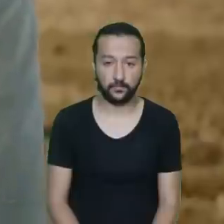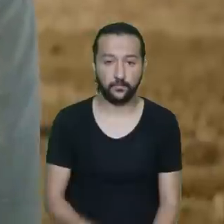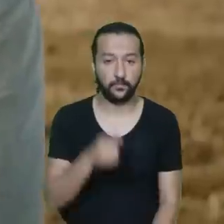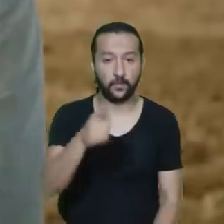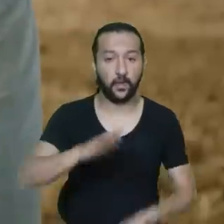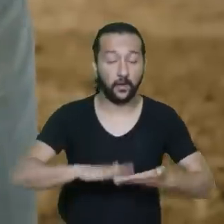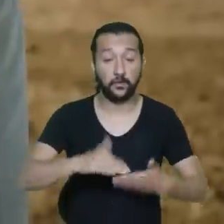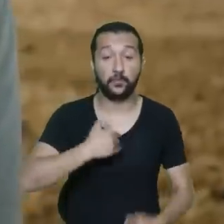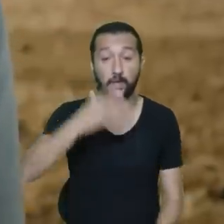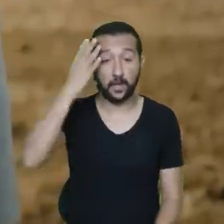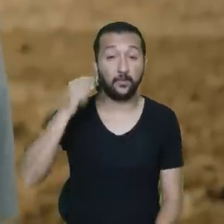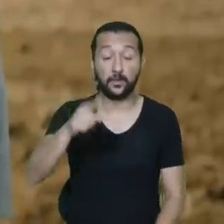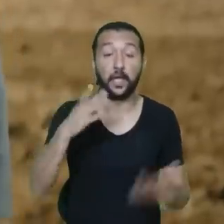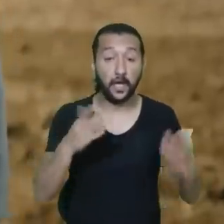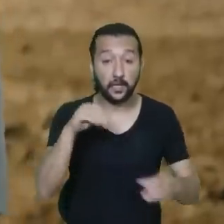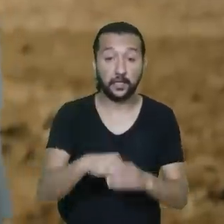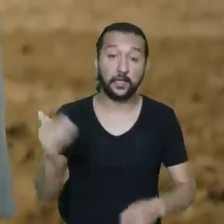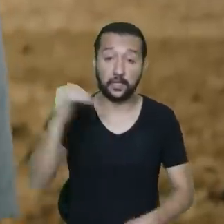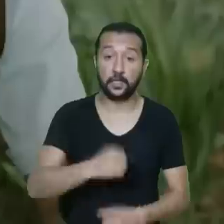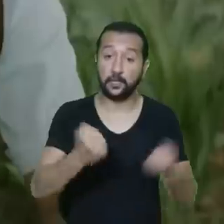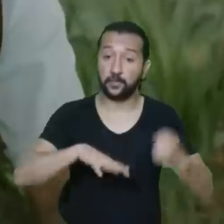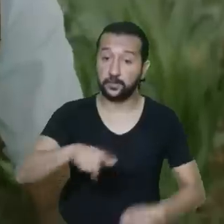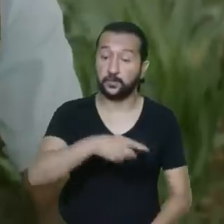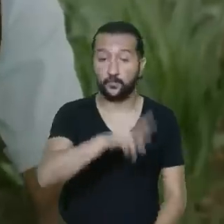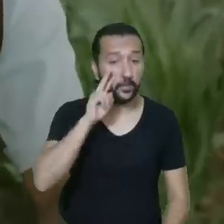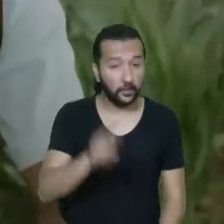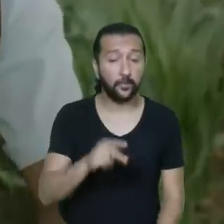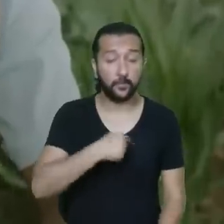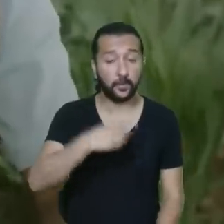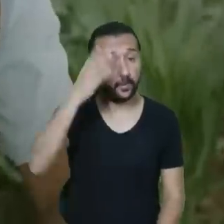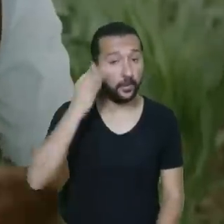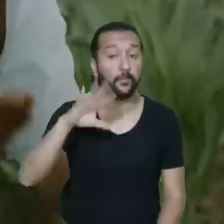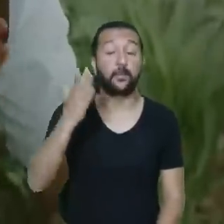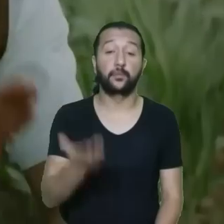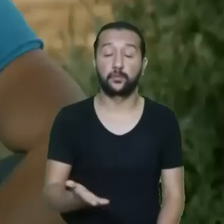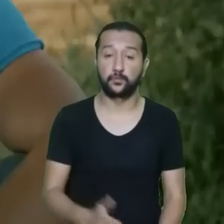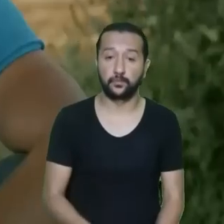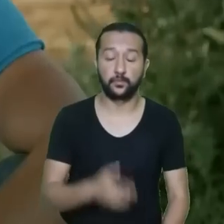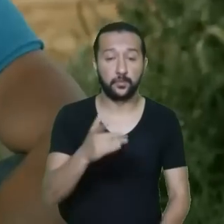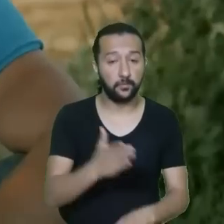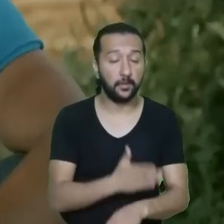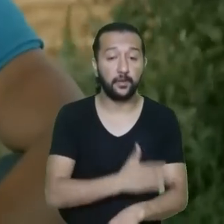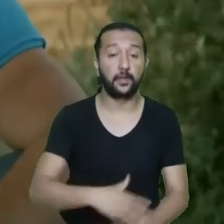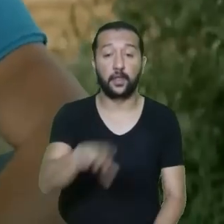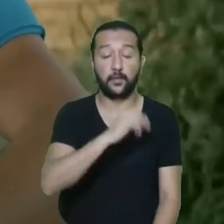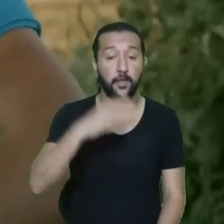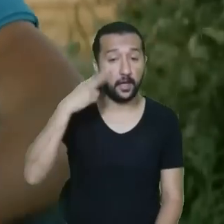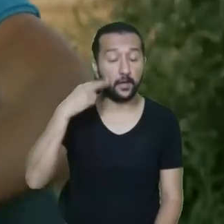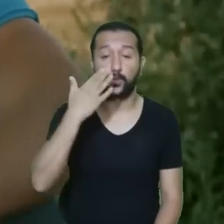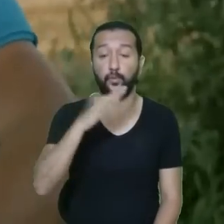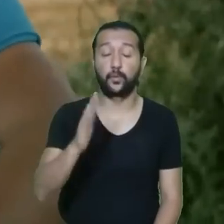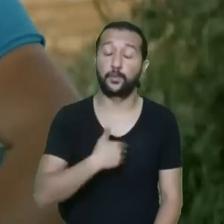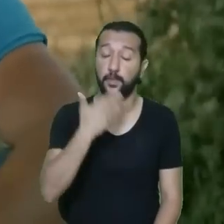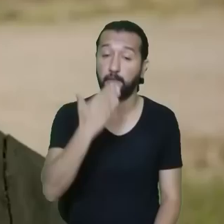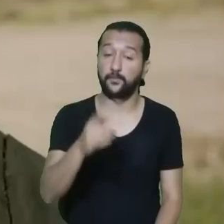Ya arkadaş ben anlamadım. Sen hangi ara geldin bu arabayı çaldın? Vallahi billahi ben anlamadım. Memlekette ahlak kalmamış Sadıç'la.